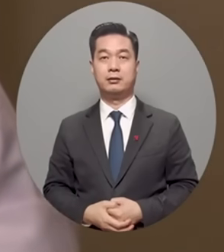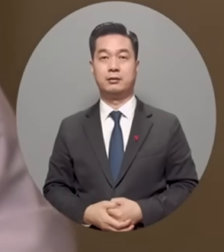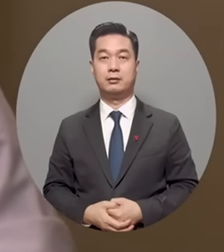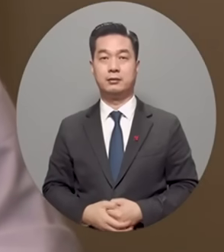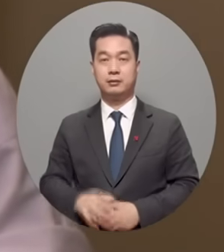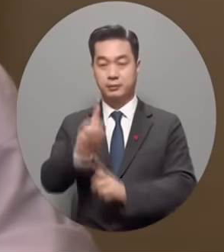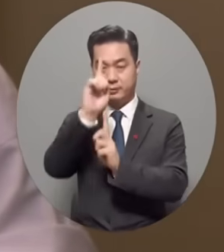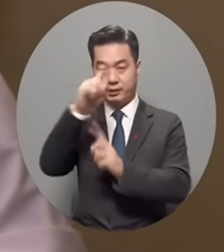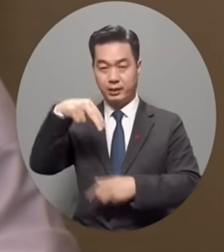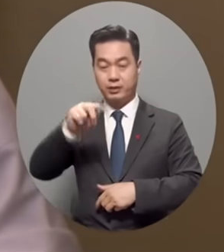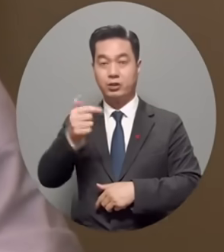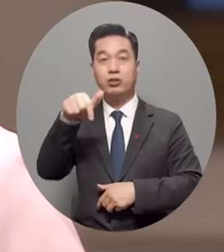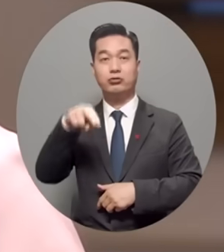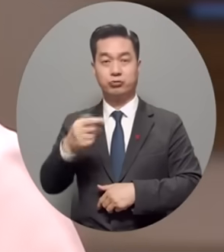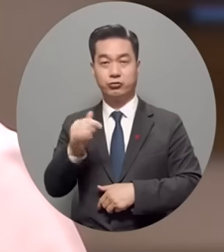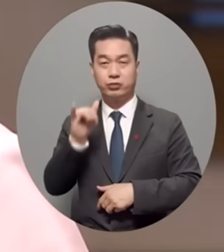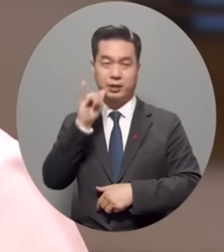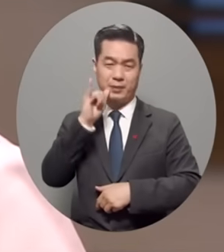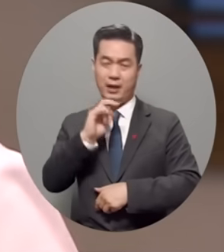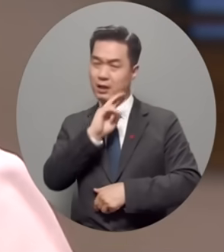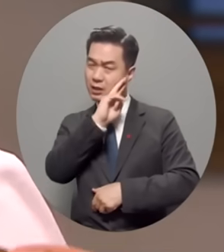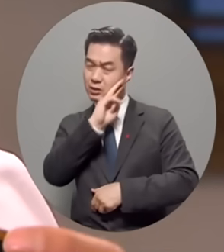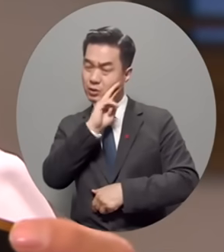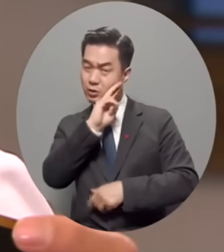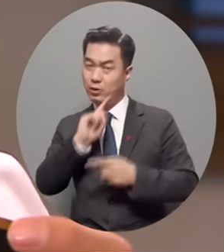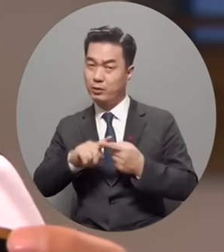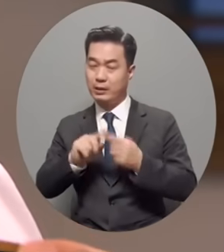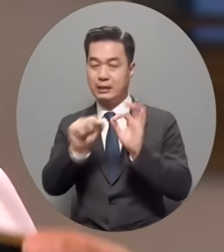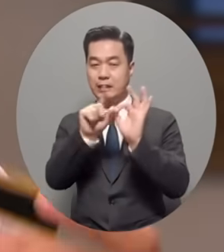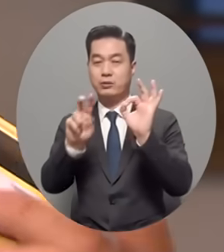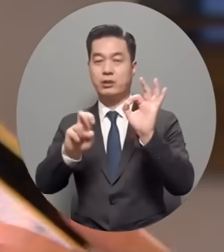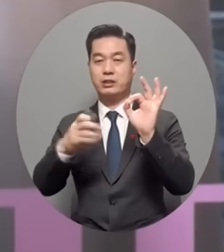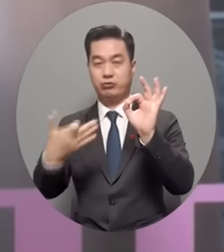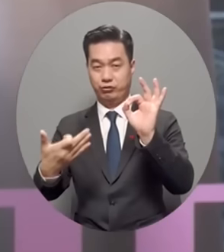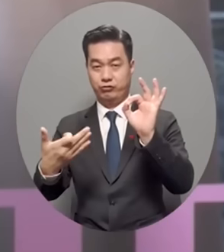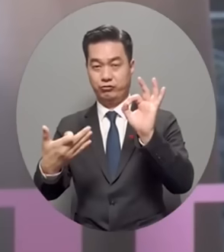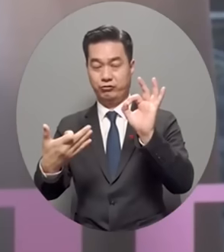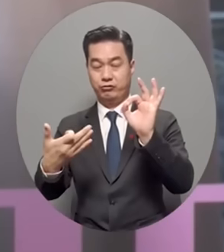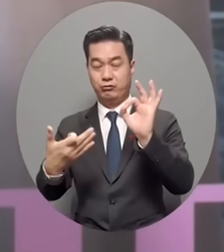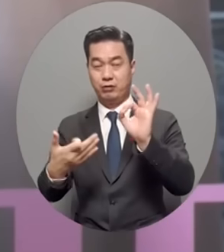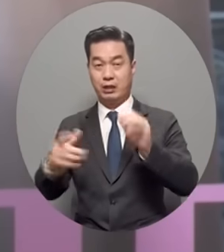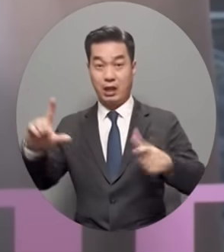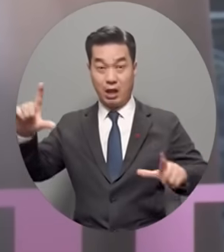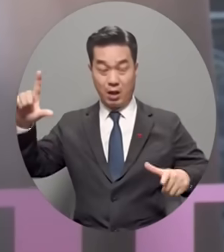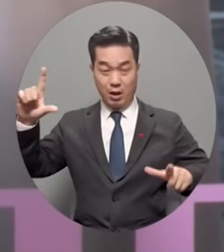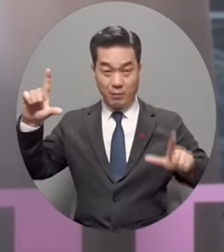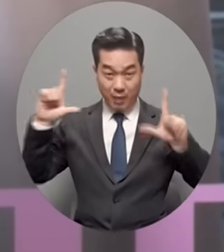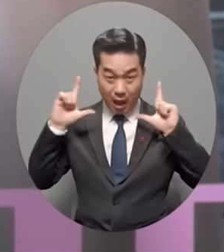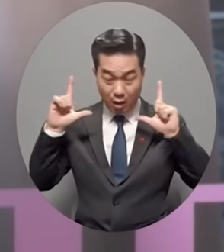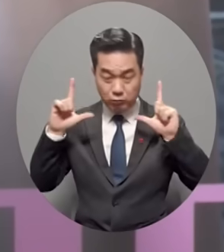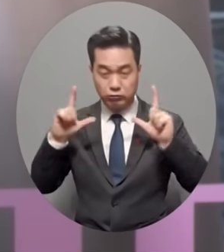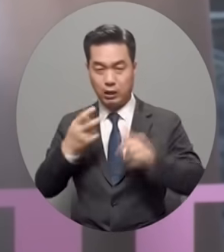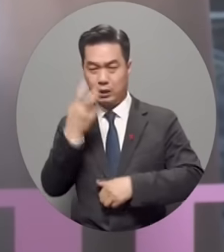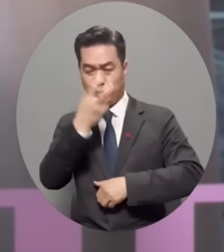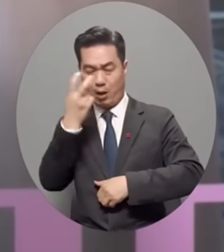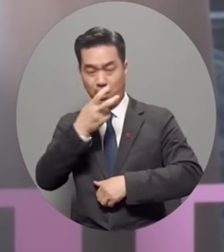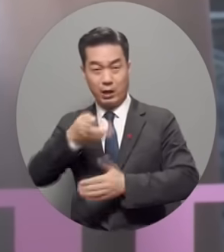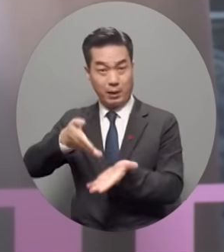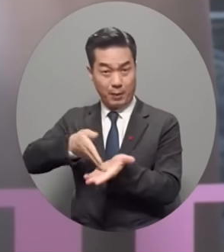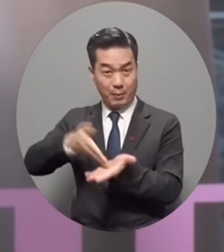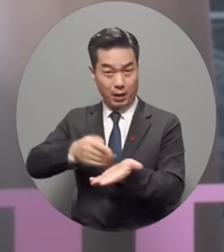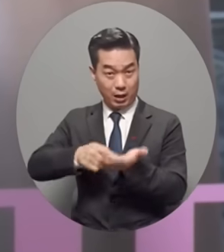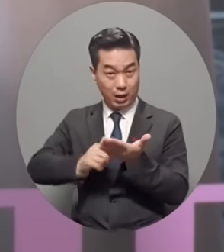이성균 씨의 마약 의혹이 알려진 건 지난 10월 19일입니다. 톱배우가 마약 사건으로 내사 중이란 한 매체의 보도가 나온